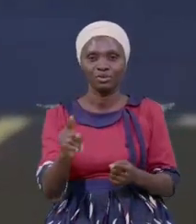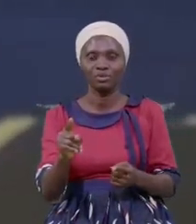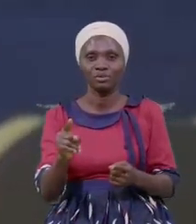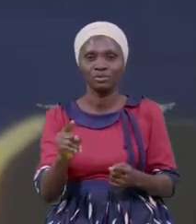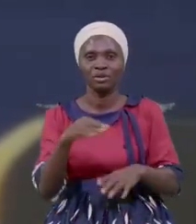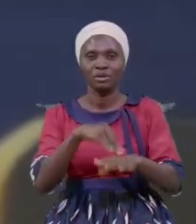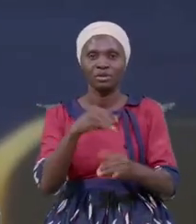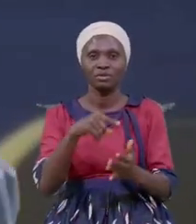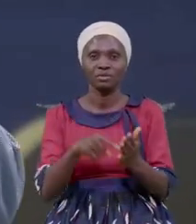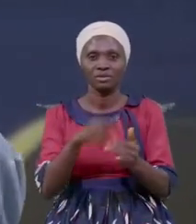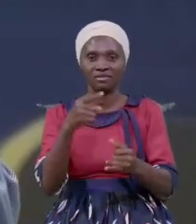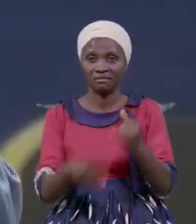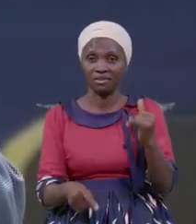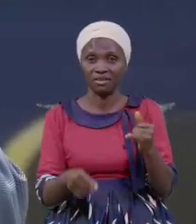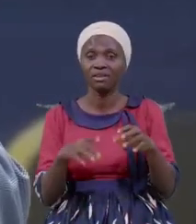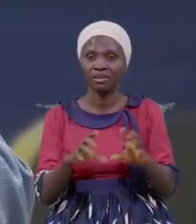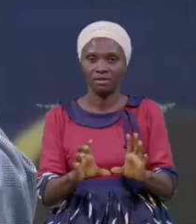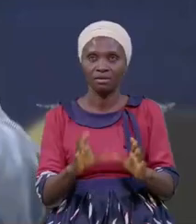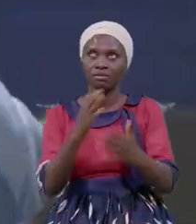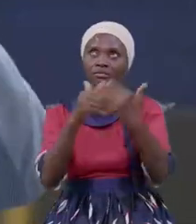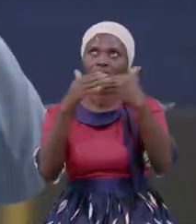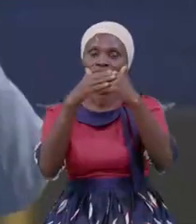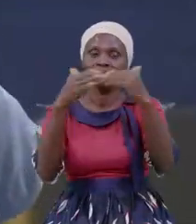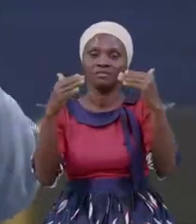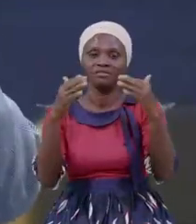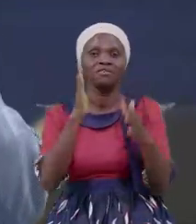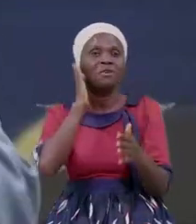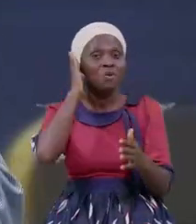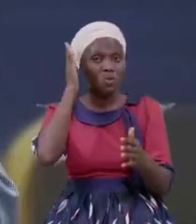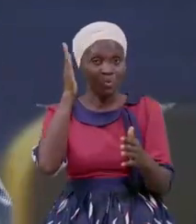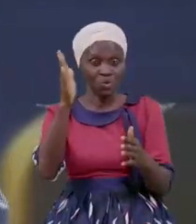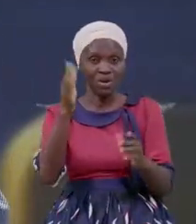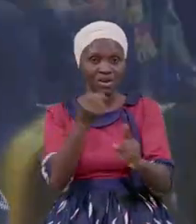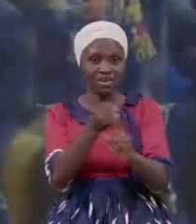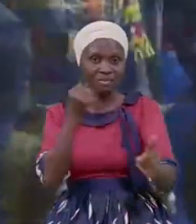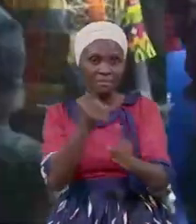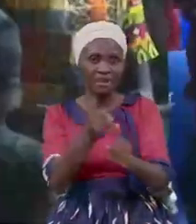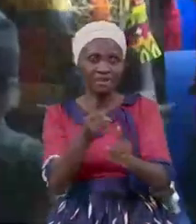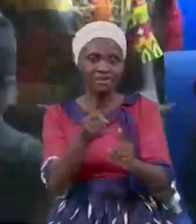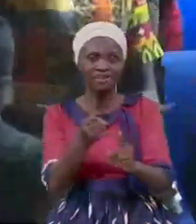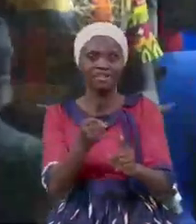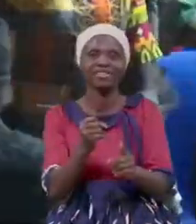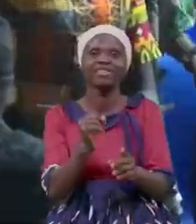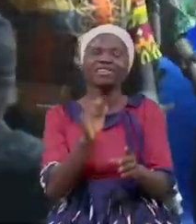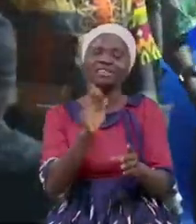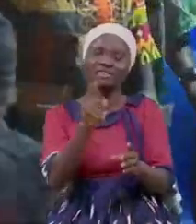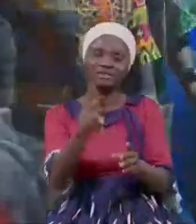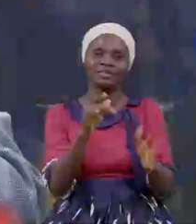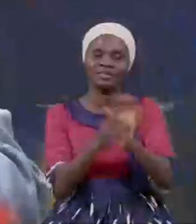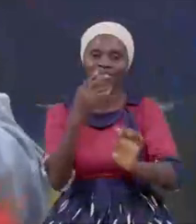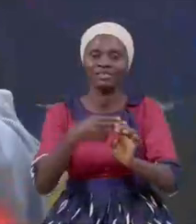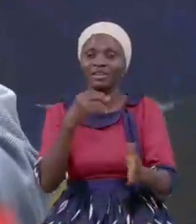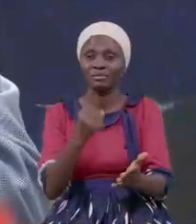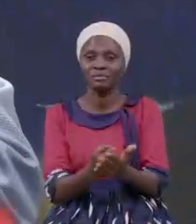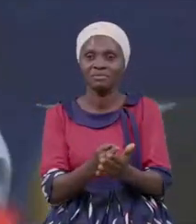pour cette dernière section le ciel va impacter votre vie